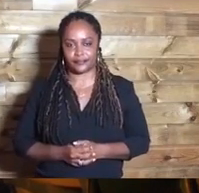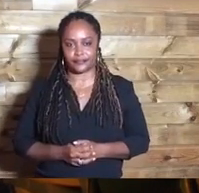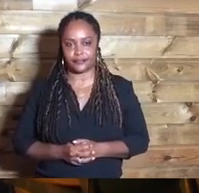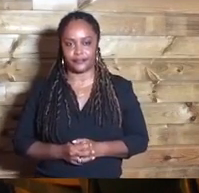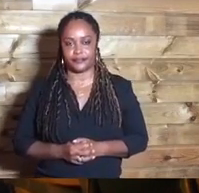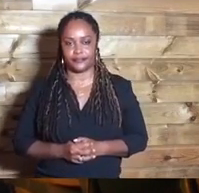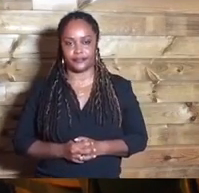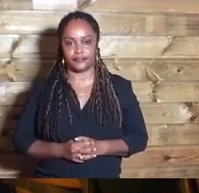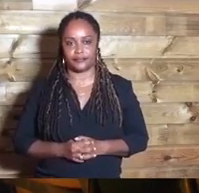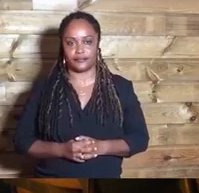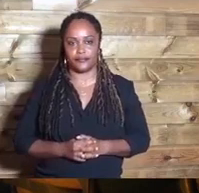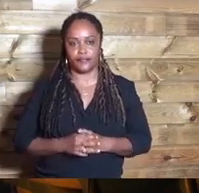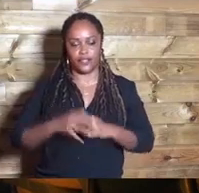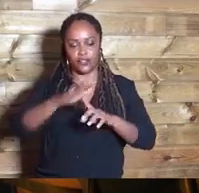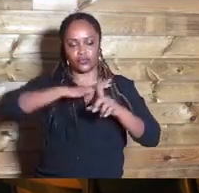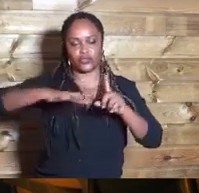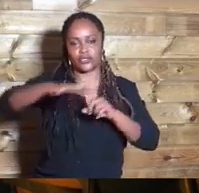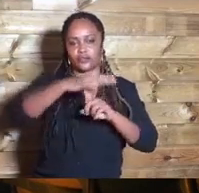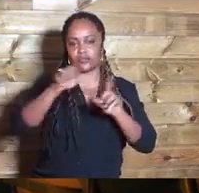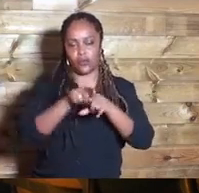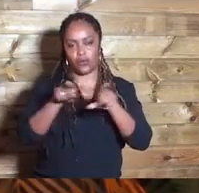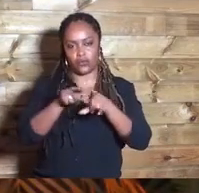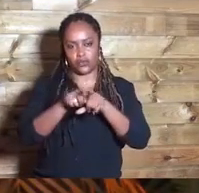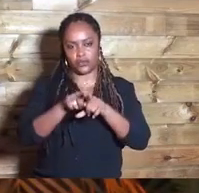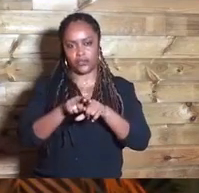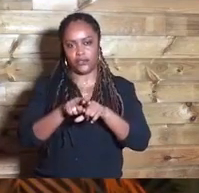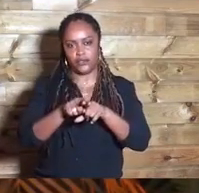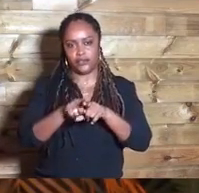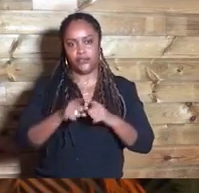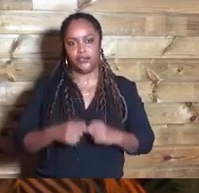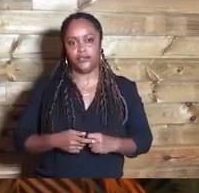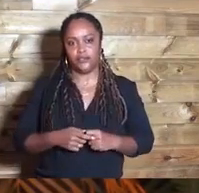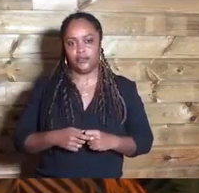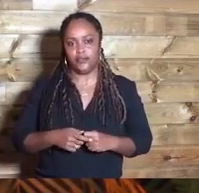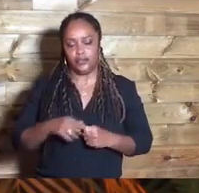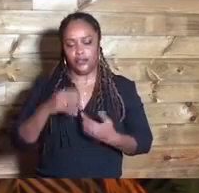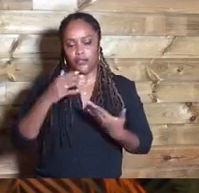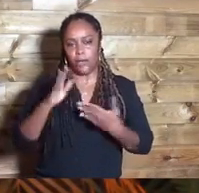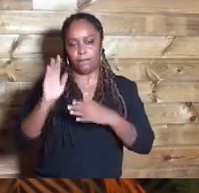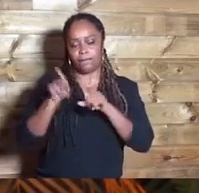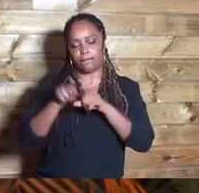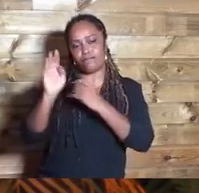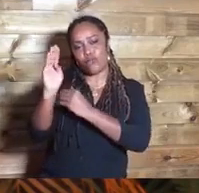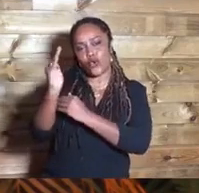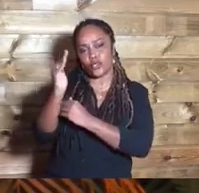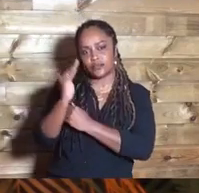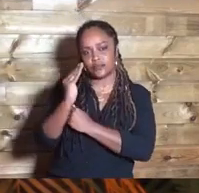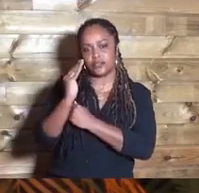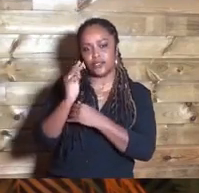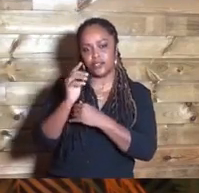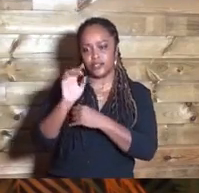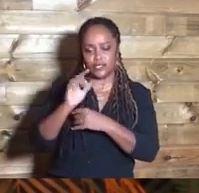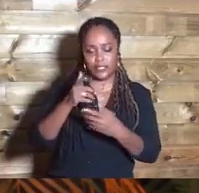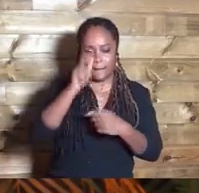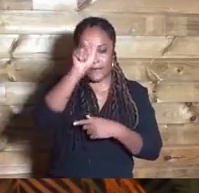En société, en qu'est-ce qu'il y a aussi, et des spéciales dédicaces à mon amie Charlotte, qui est bienveillant. Bienveillant, ça veut dire qu'on peut chercher mon laïe, et